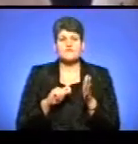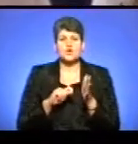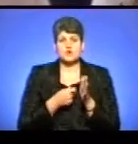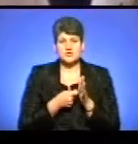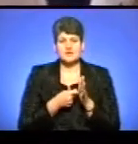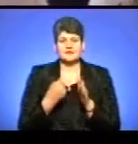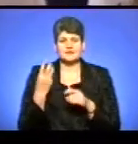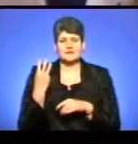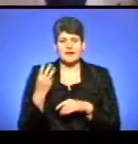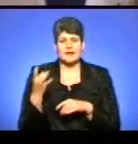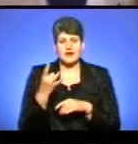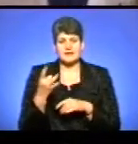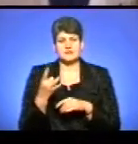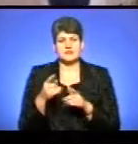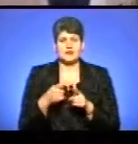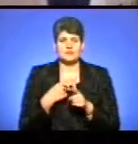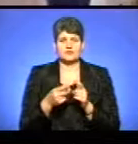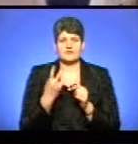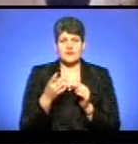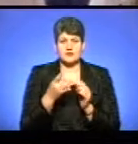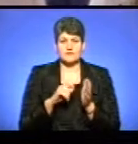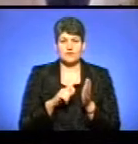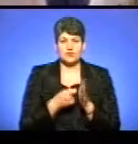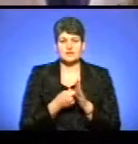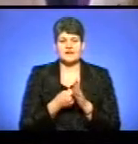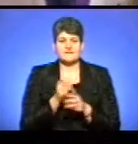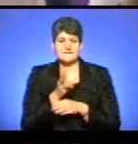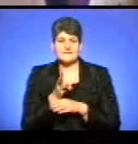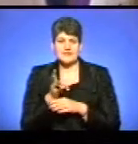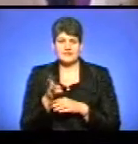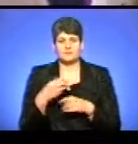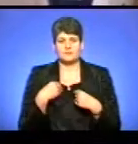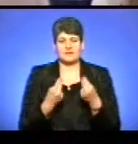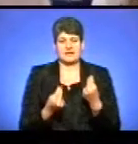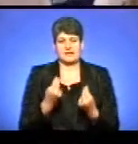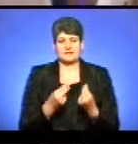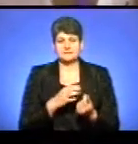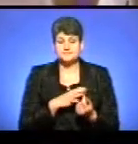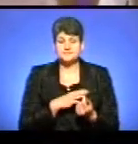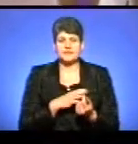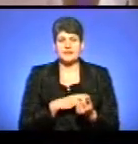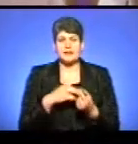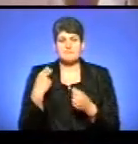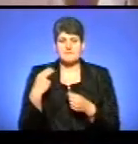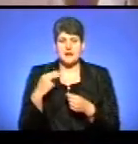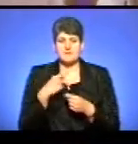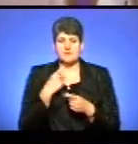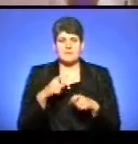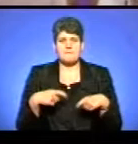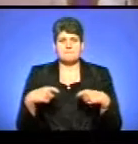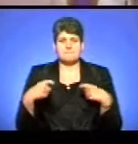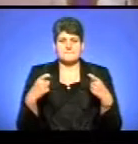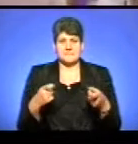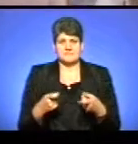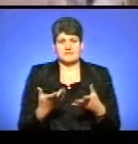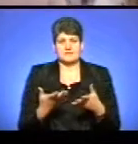3 рази або 2, включає всяких відео, щоб ми грілися. І на перервах каже, щоб ми бігали, але